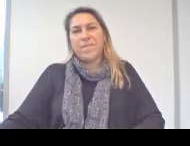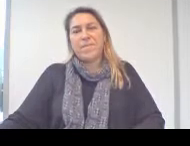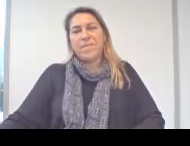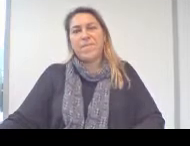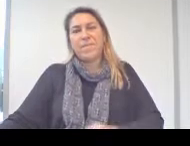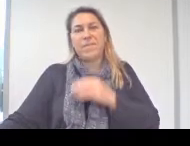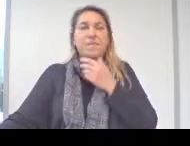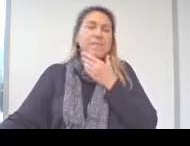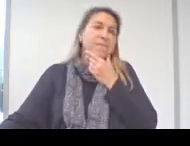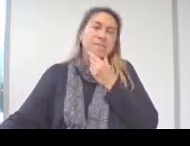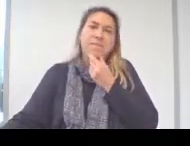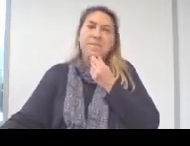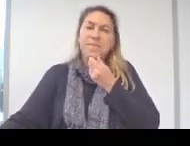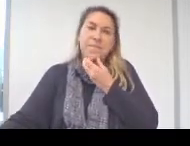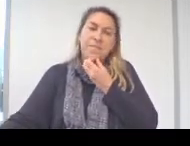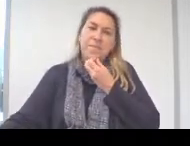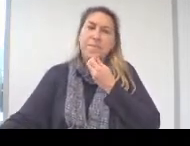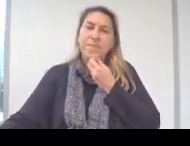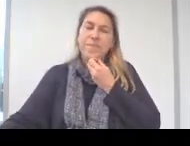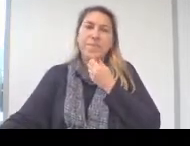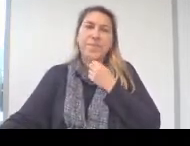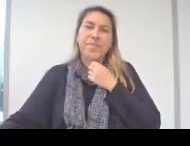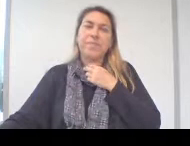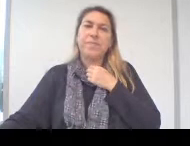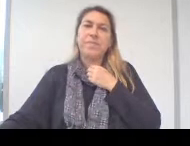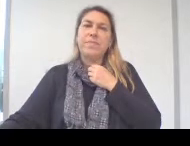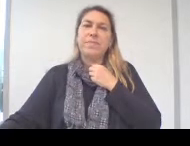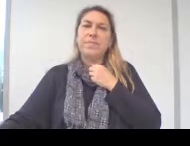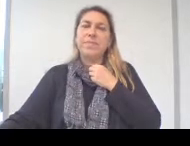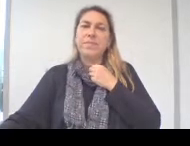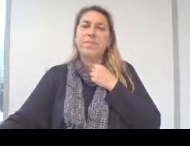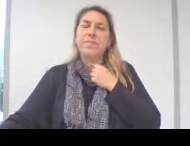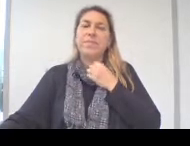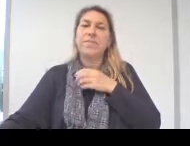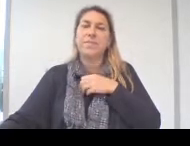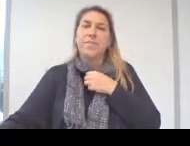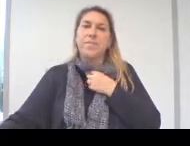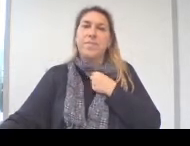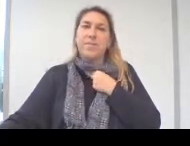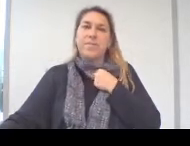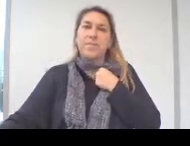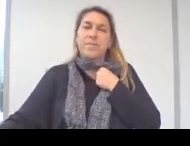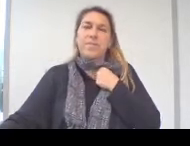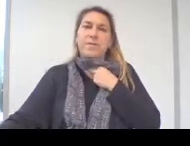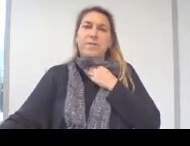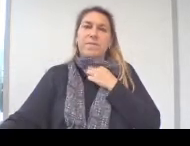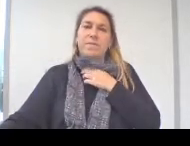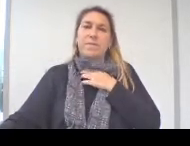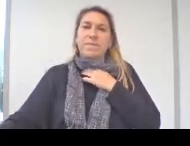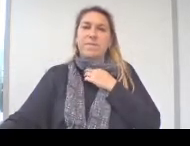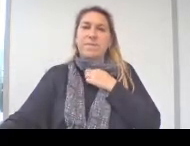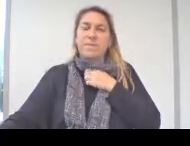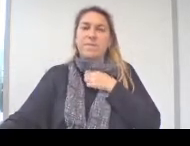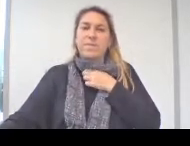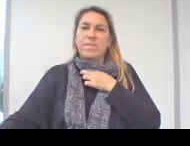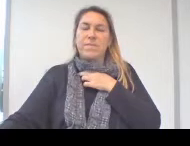important. Et puis, pour terminer, l'accompagnement touristique, guide accompagnateur, guide conférencier, là on est sur des métiers en lien avec l'accompagnement touristique,